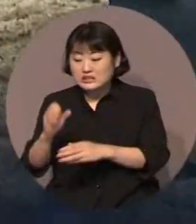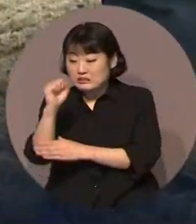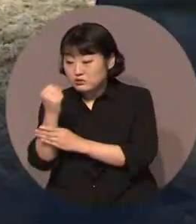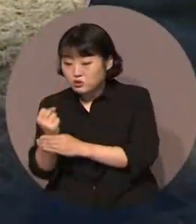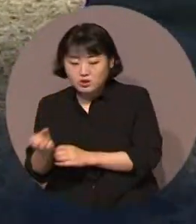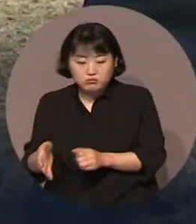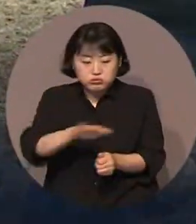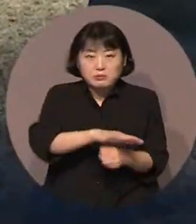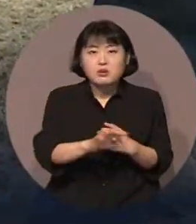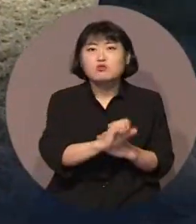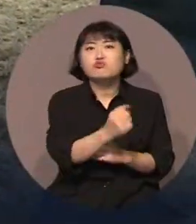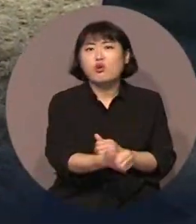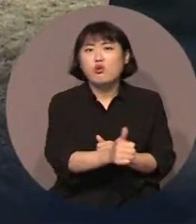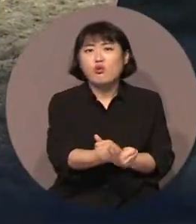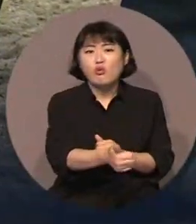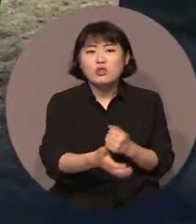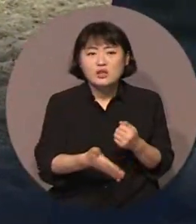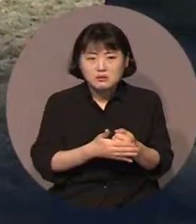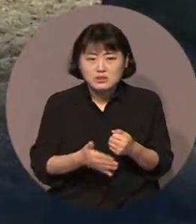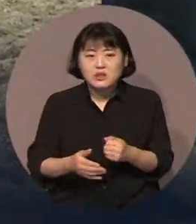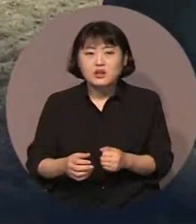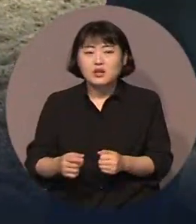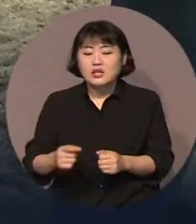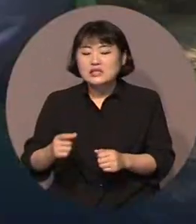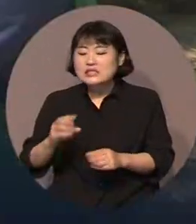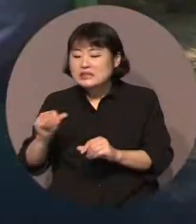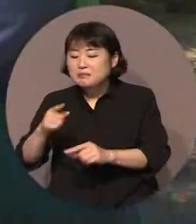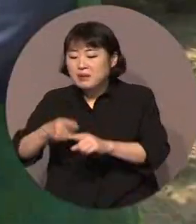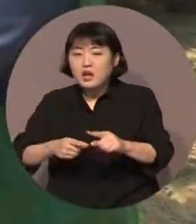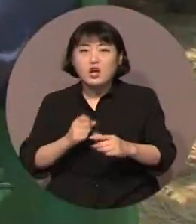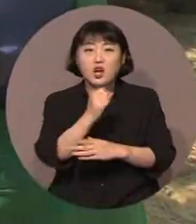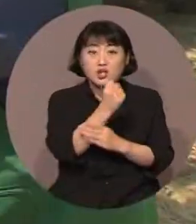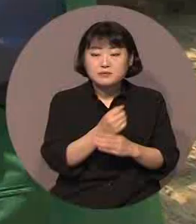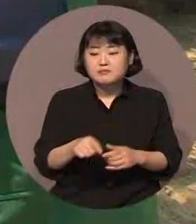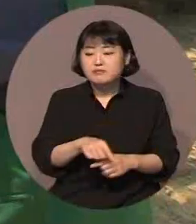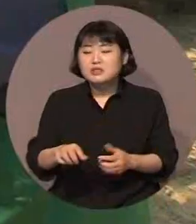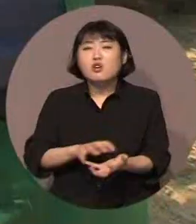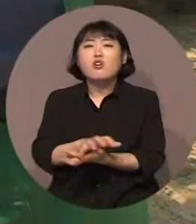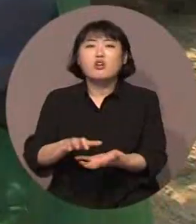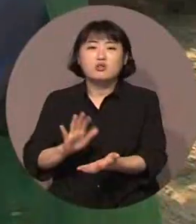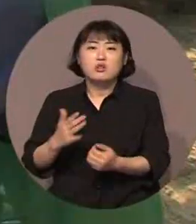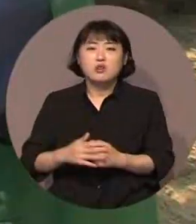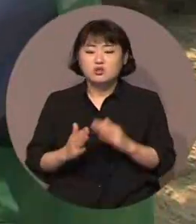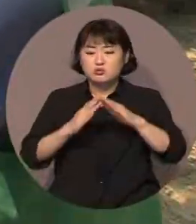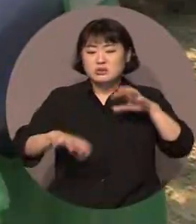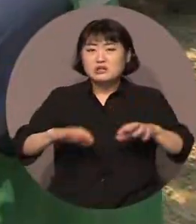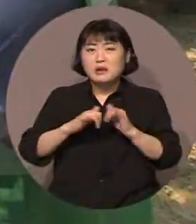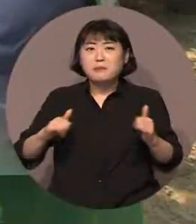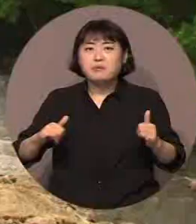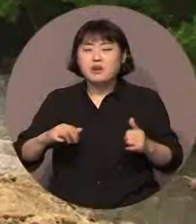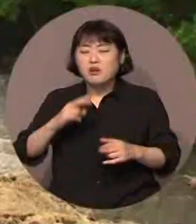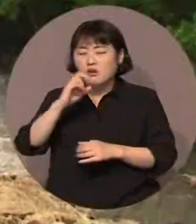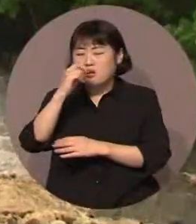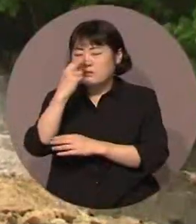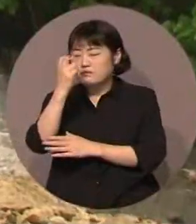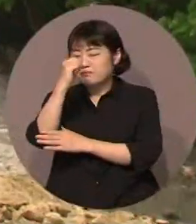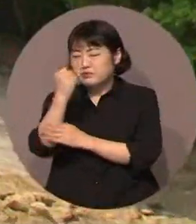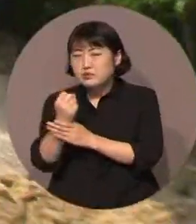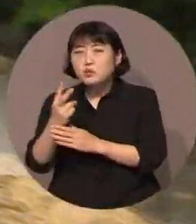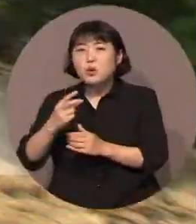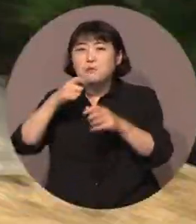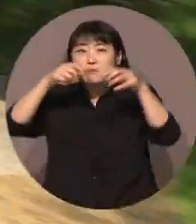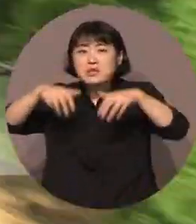풋반, 고름반을 섞어서 어느 정도 숙성이 된 뒤에. 주민들은 악취는 물론 비가 올 경우 환경